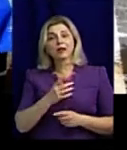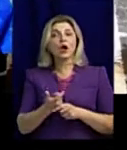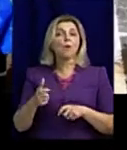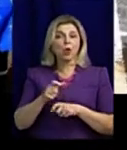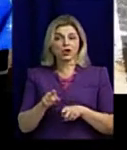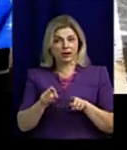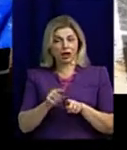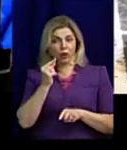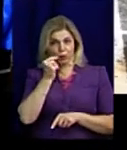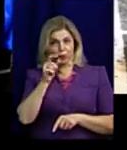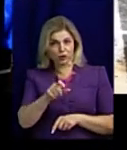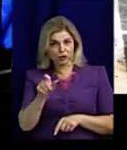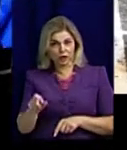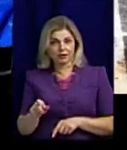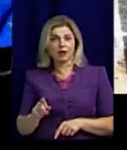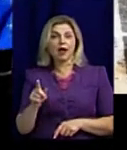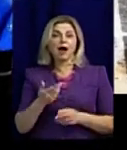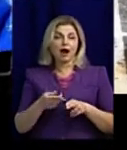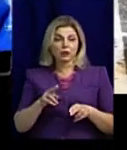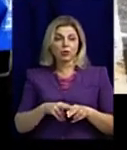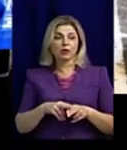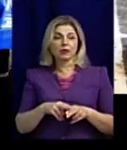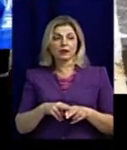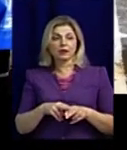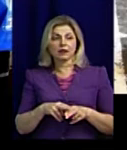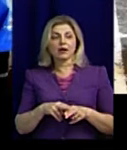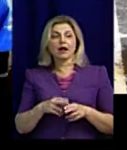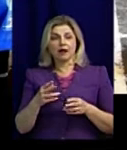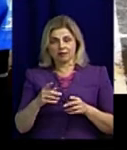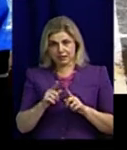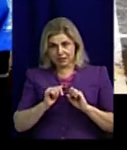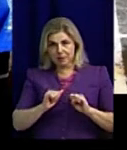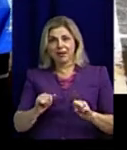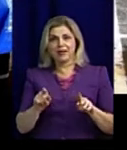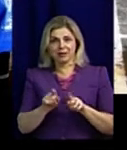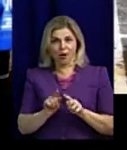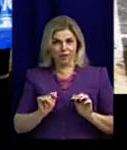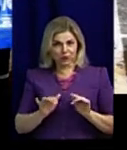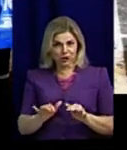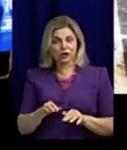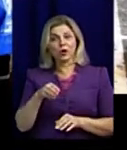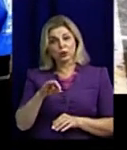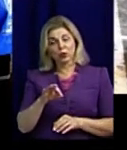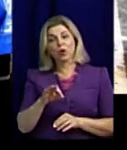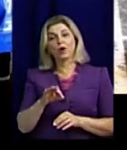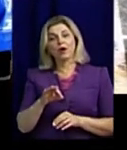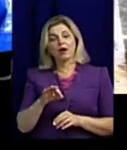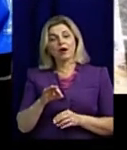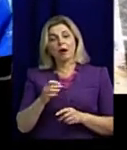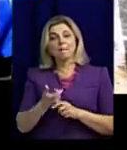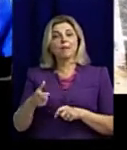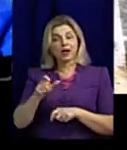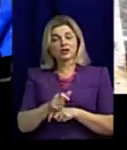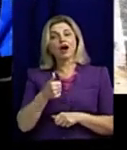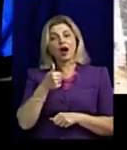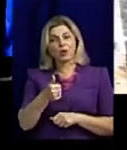чоловіків, які наважуються на такі вчинки, то більше таких новин